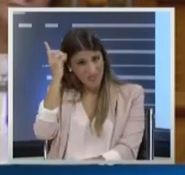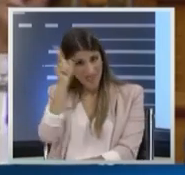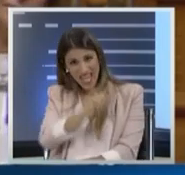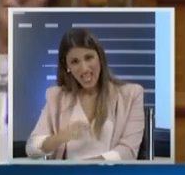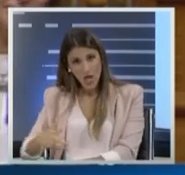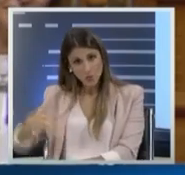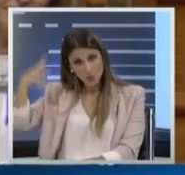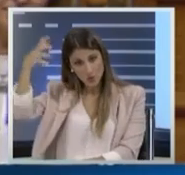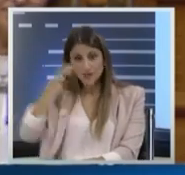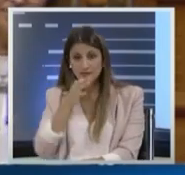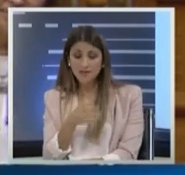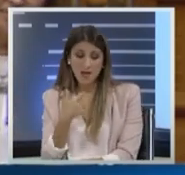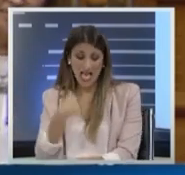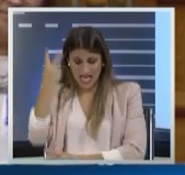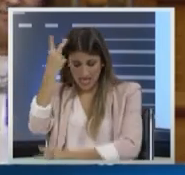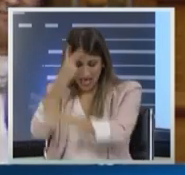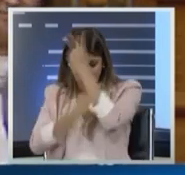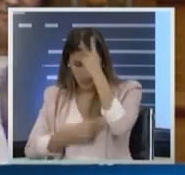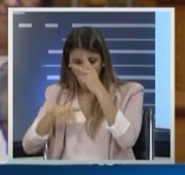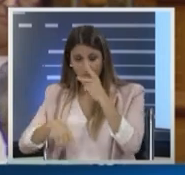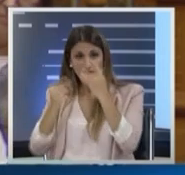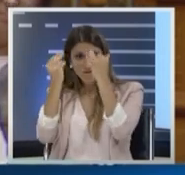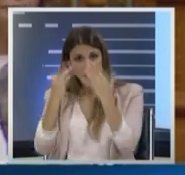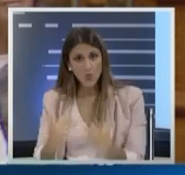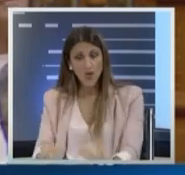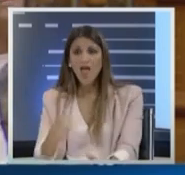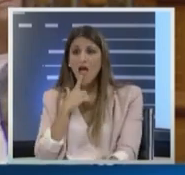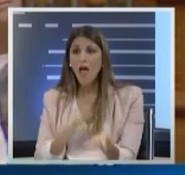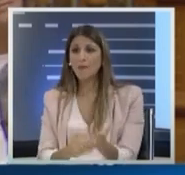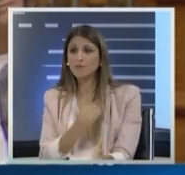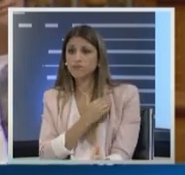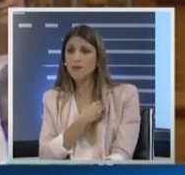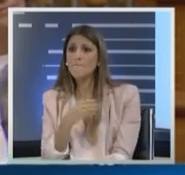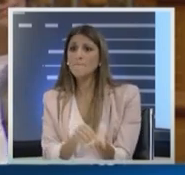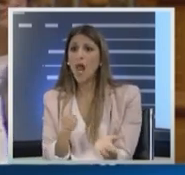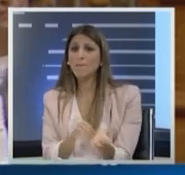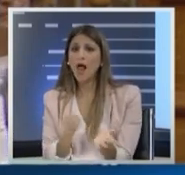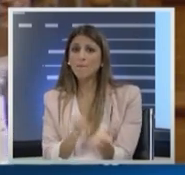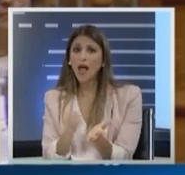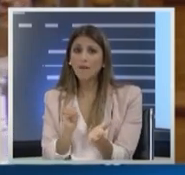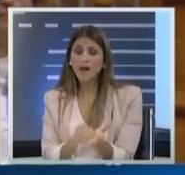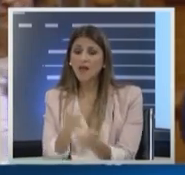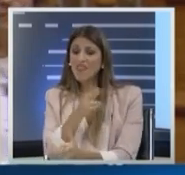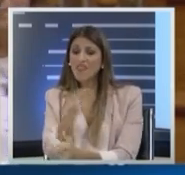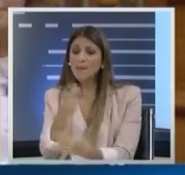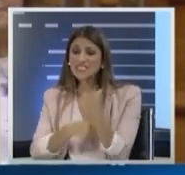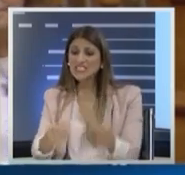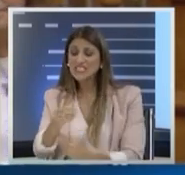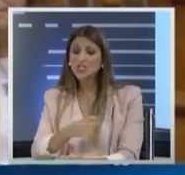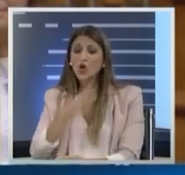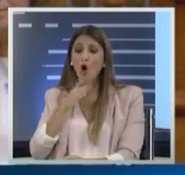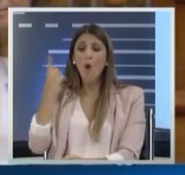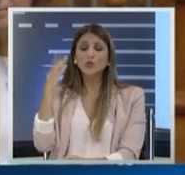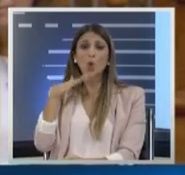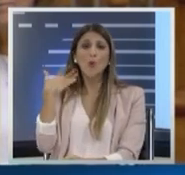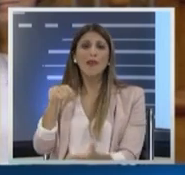για το μακεδονικό μας εγκαλούσε εδώ στη Βουλή, γιατί δεν το φέρνετε και ότι η θέση μας είναι το Βουκουρέστι και η σύνθετη